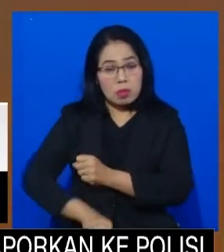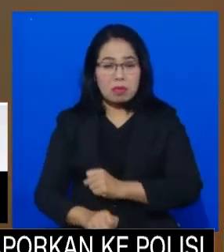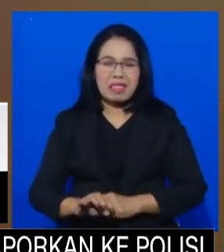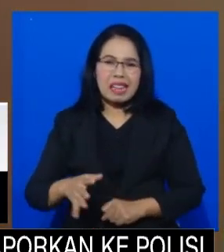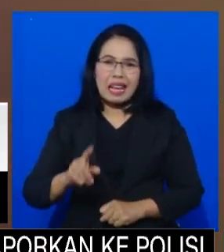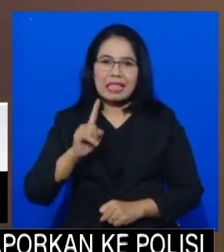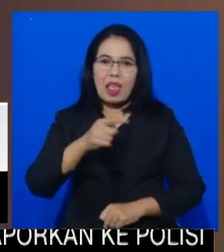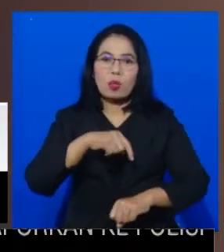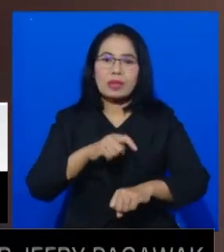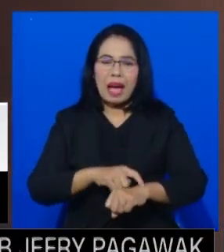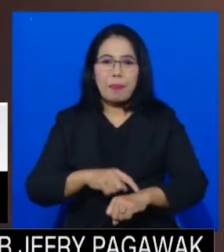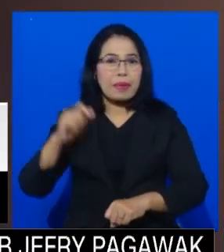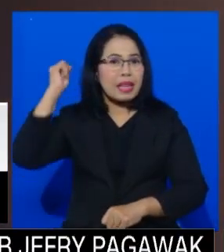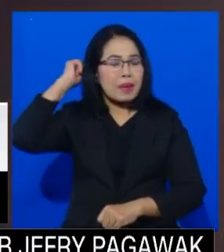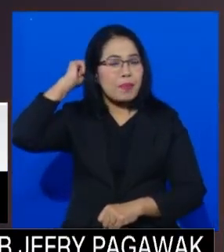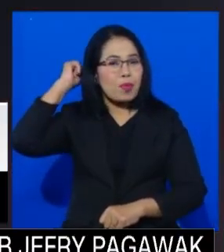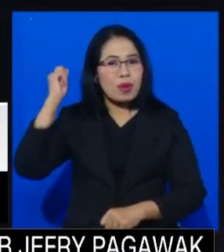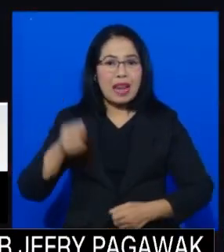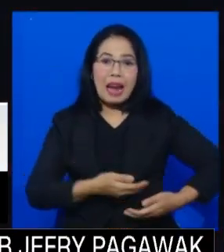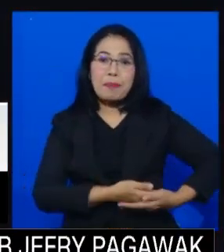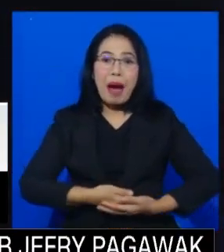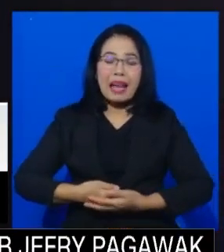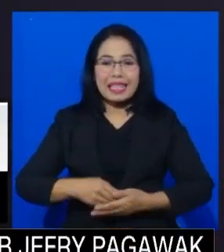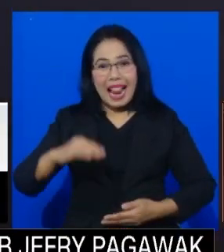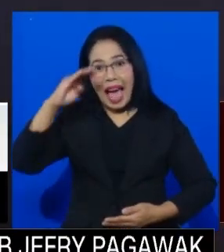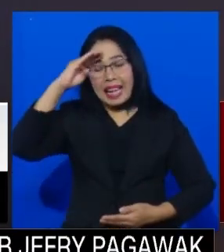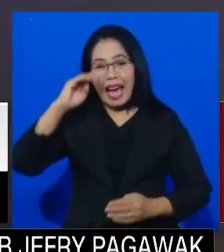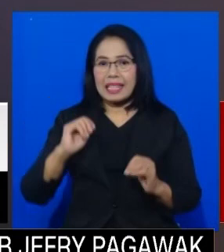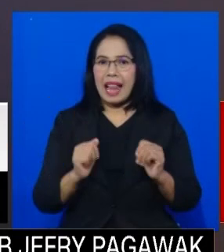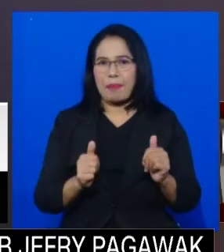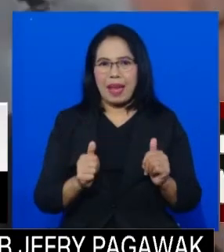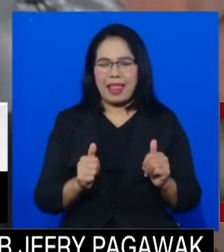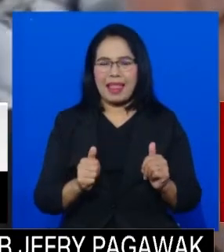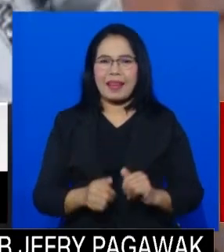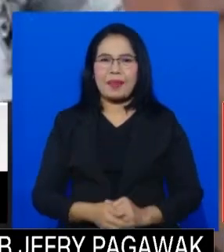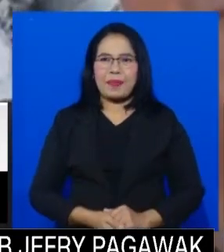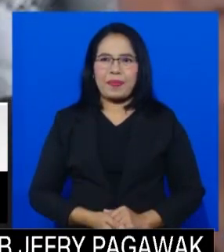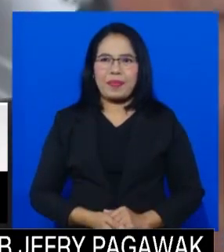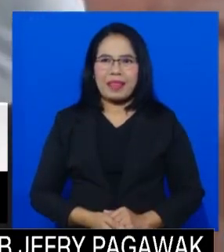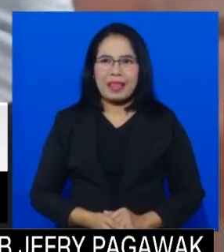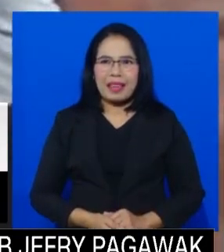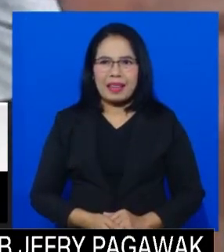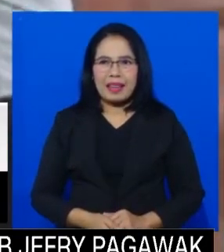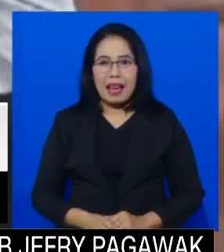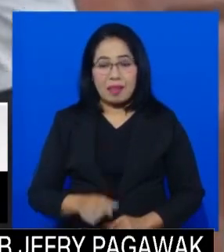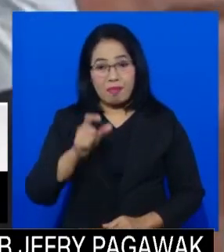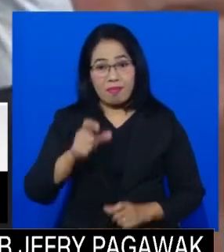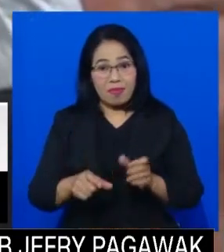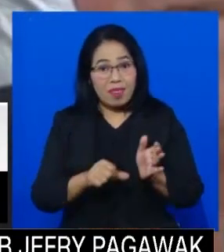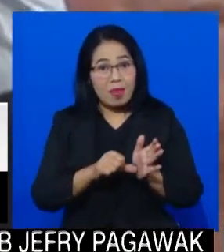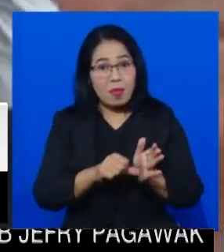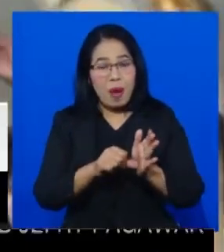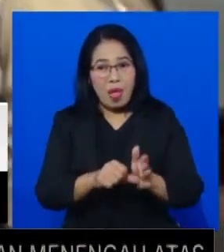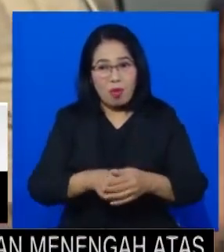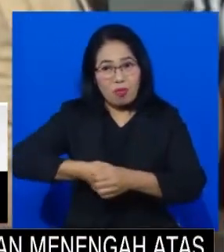1 jam. Sang ibu dan bayi laki-lakinya pun selamat. Menurut perawat yang membantu proses persalinan, sang ibu yang hamil